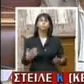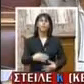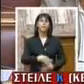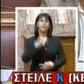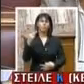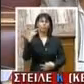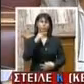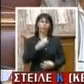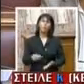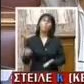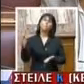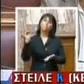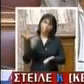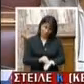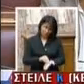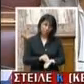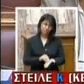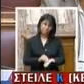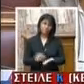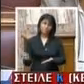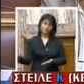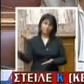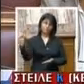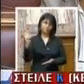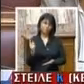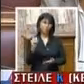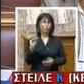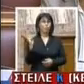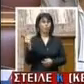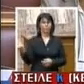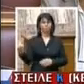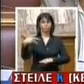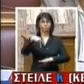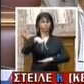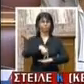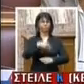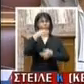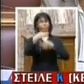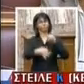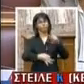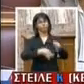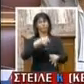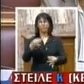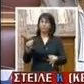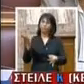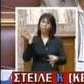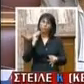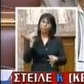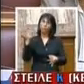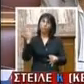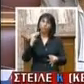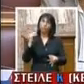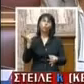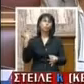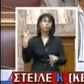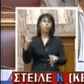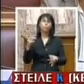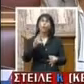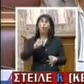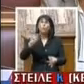Για άλλη μια φορά ήρθατε εδώ στο Κοινοβούλιο και σας ακούσαμε να μιλάτε με τη γλώσσα των